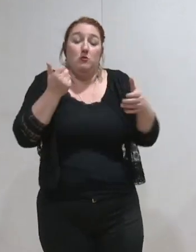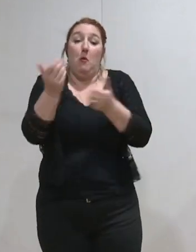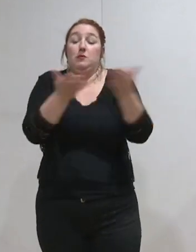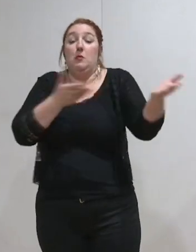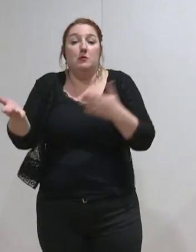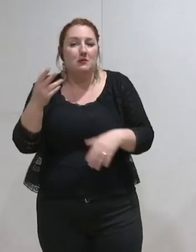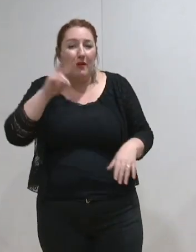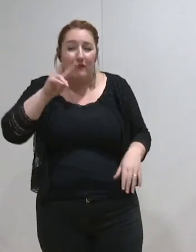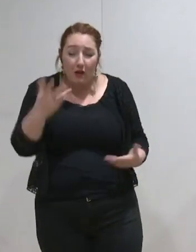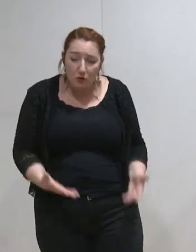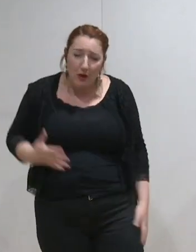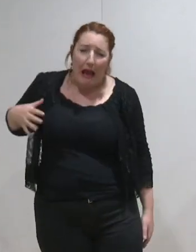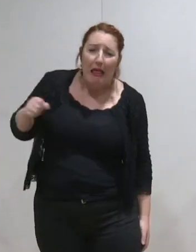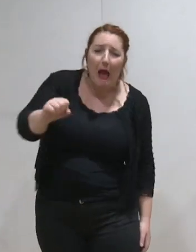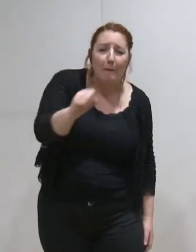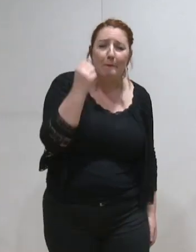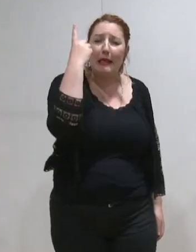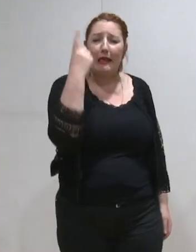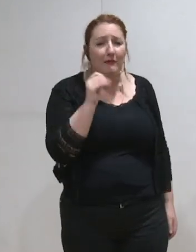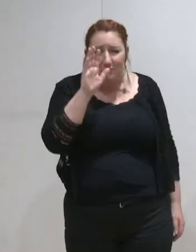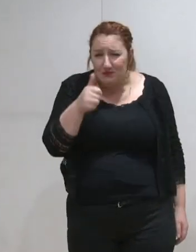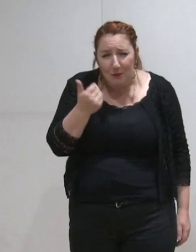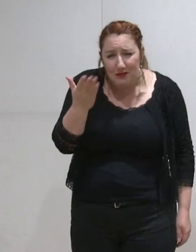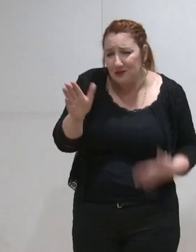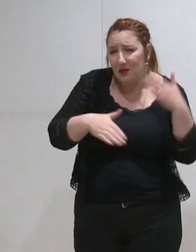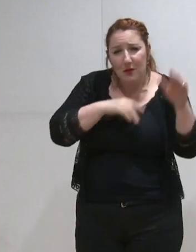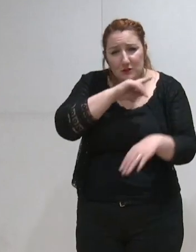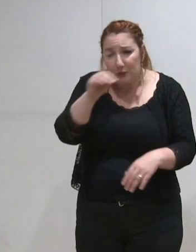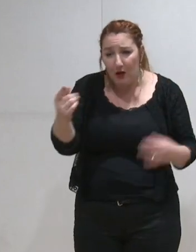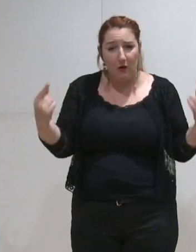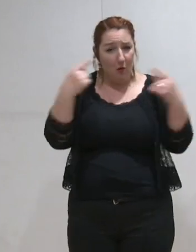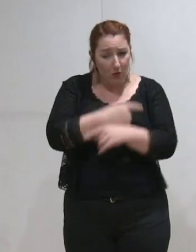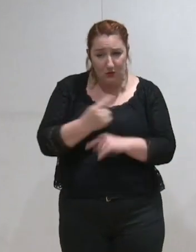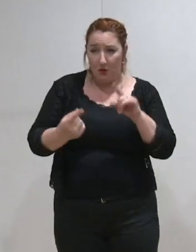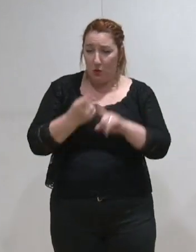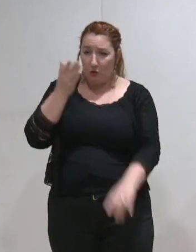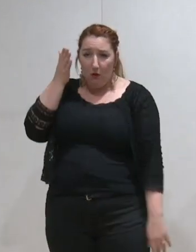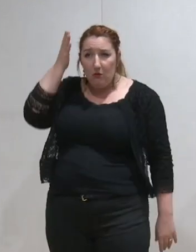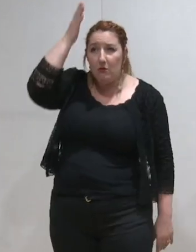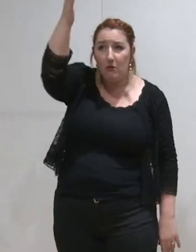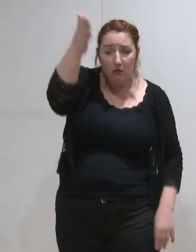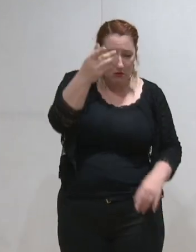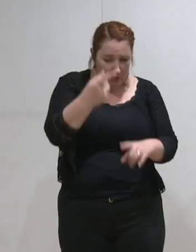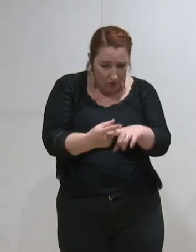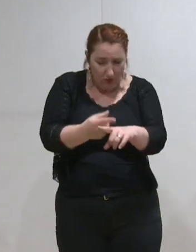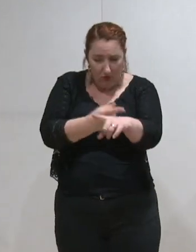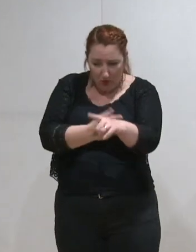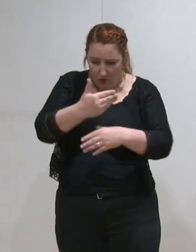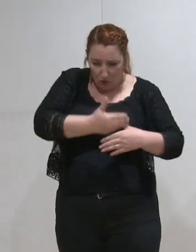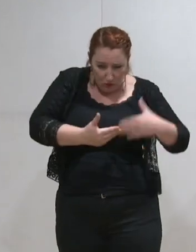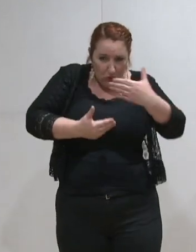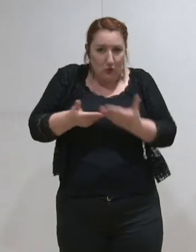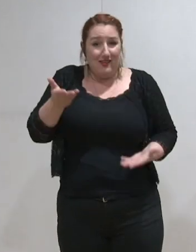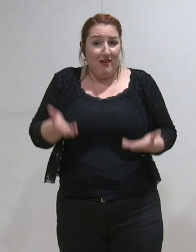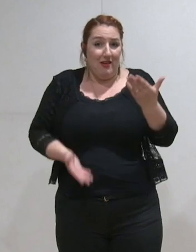de rattraper très vite ce déficit là que on va dans le long terme construire une ville équilibrée je pense qu'il faut faire très